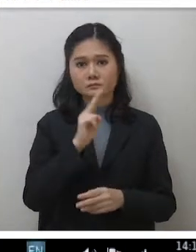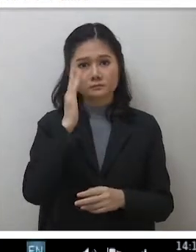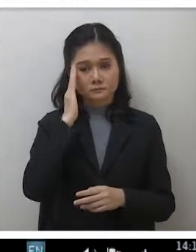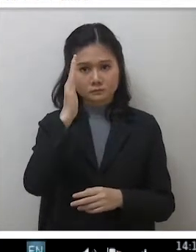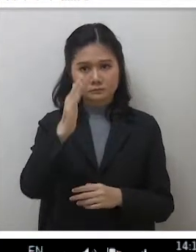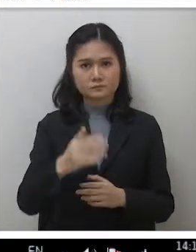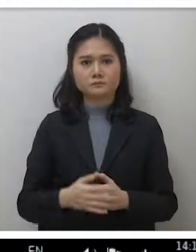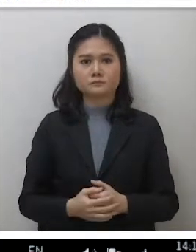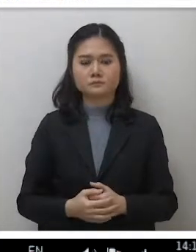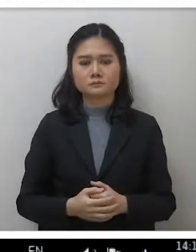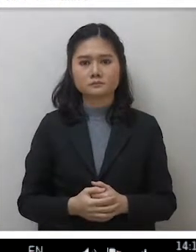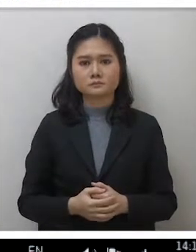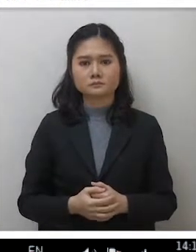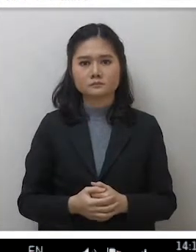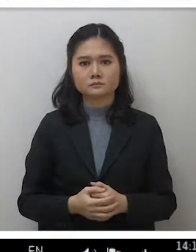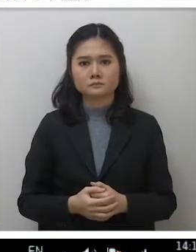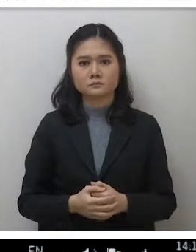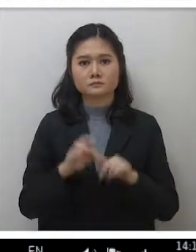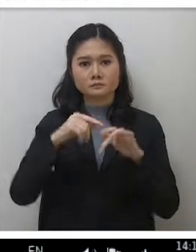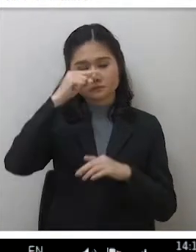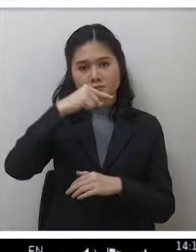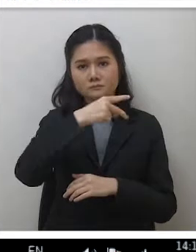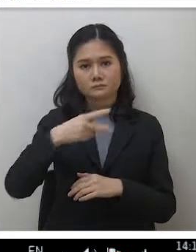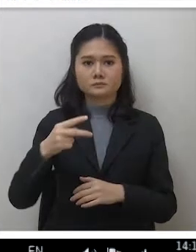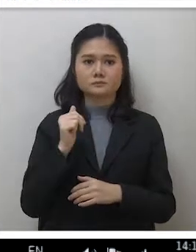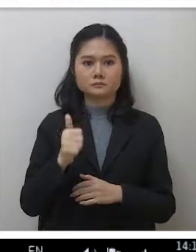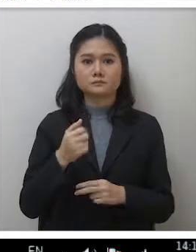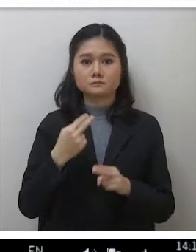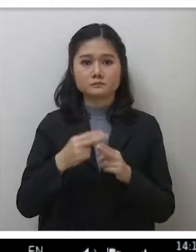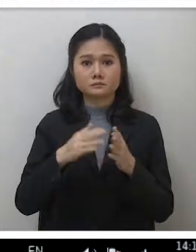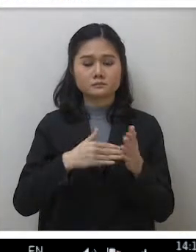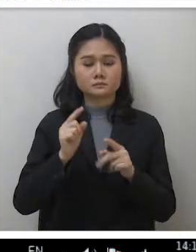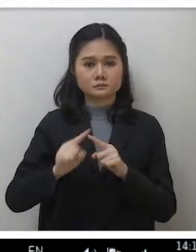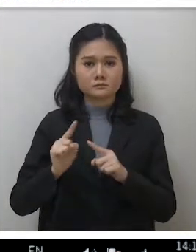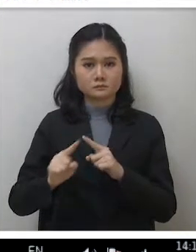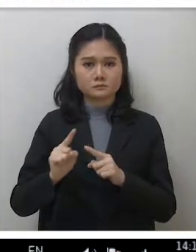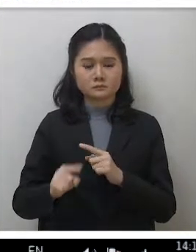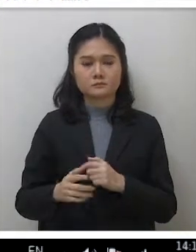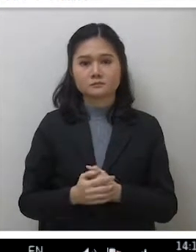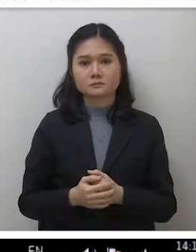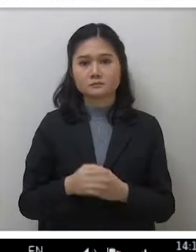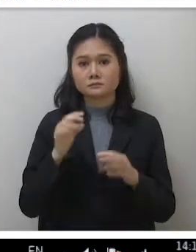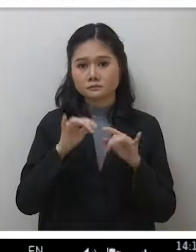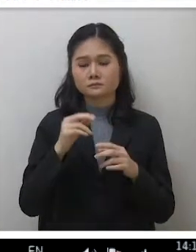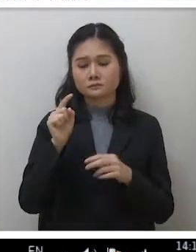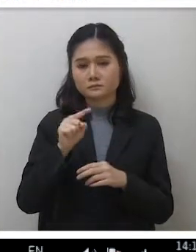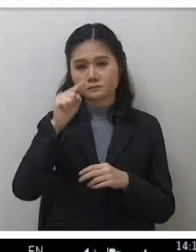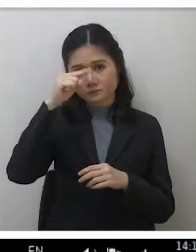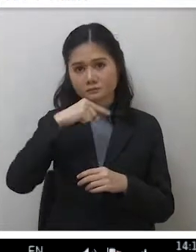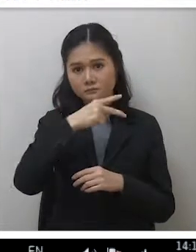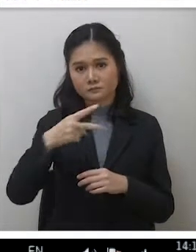งต่อไปนะครับพิมพ์เป็นภาษาไทยได้นะครับไอ้ชื่อสีชื่ออะไรเนี่ยชื่อเลเยอร์พิมพ์ภาษาไทยได้เลย